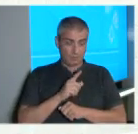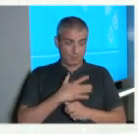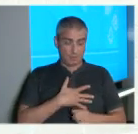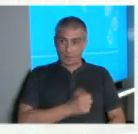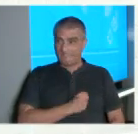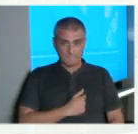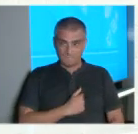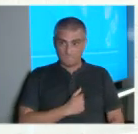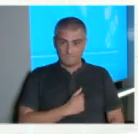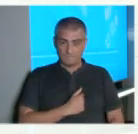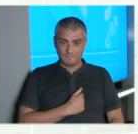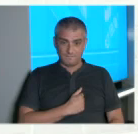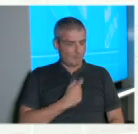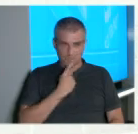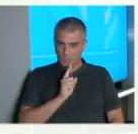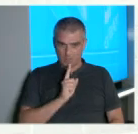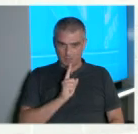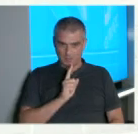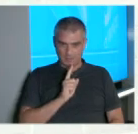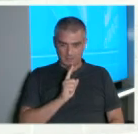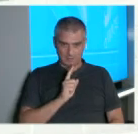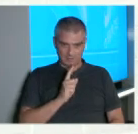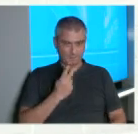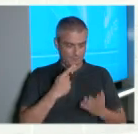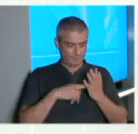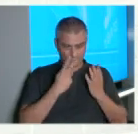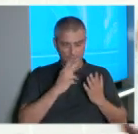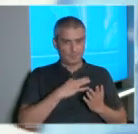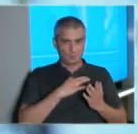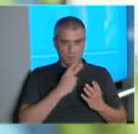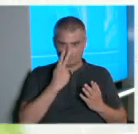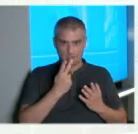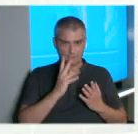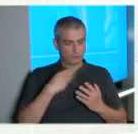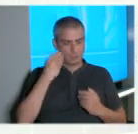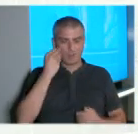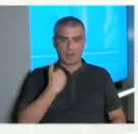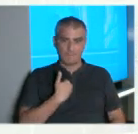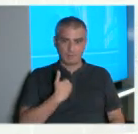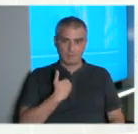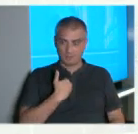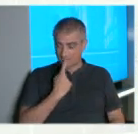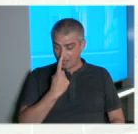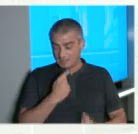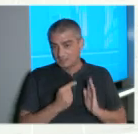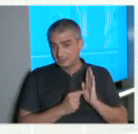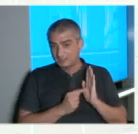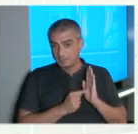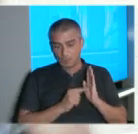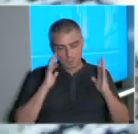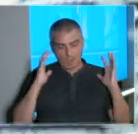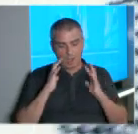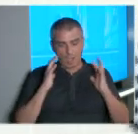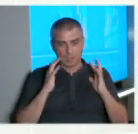להתקפי לב. אני לא אגיד לך כאן מבחינה משמו, מבחינה בריאותית, אני לא אגיד לך מה שלמדתי, אבל אחת הסיבות זה